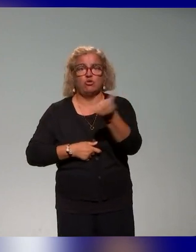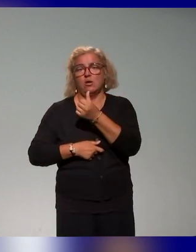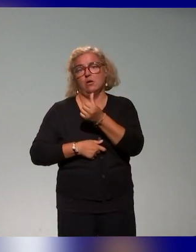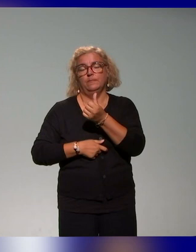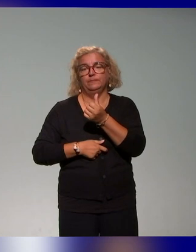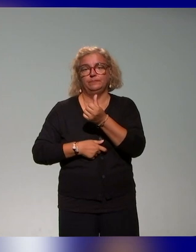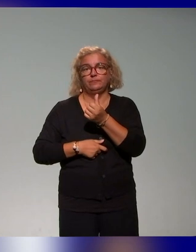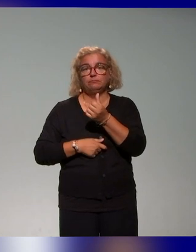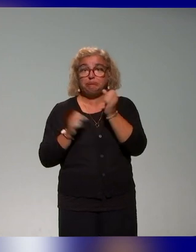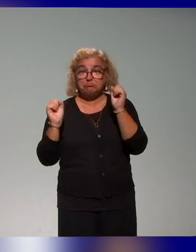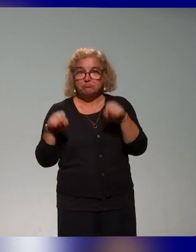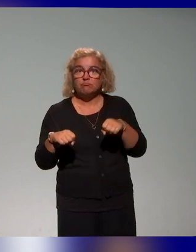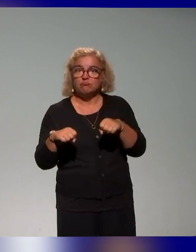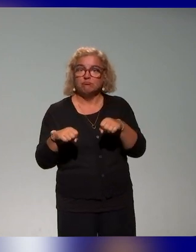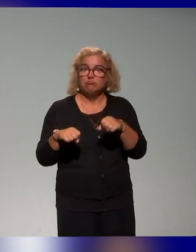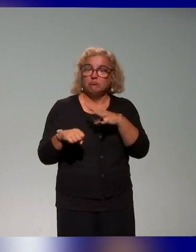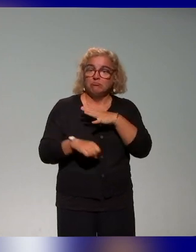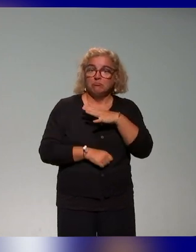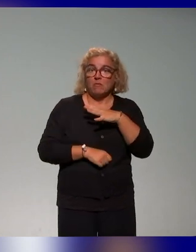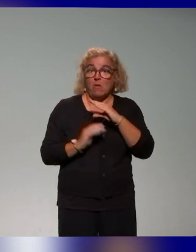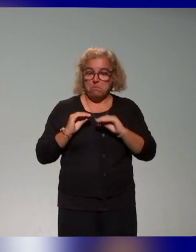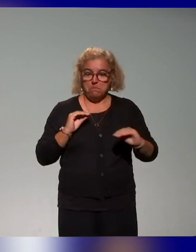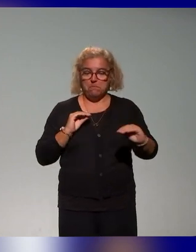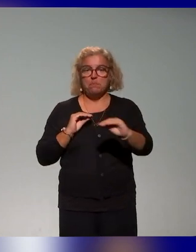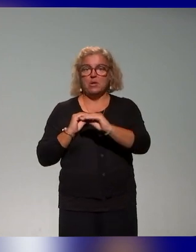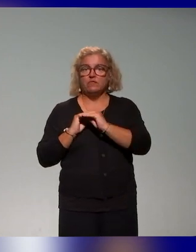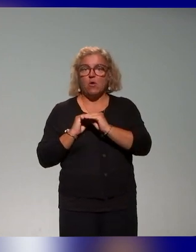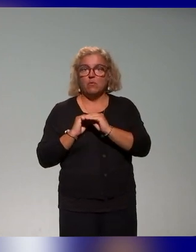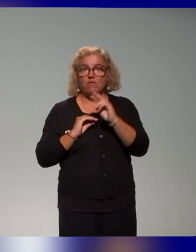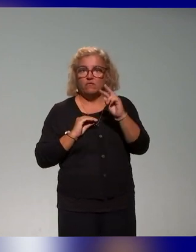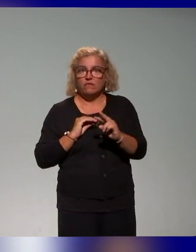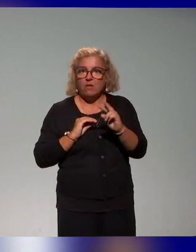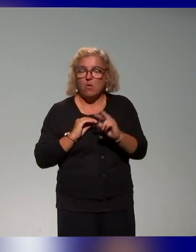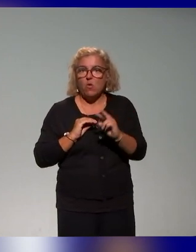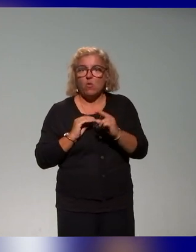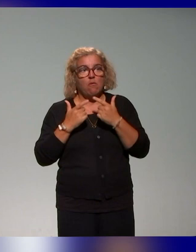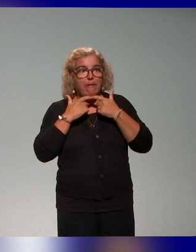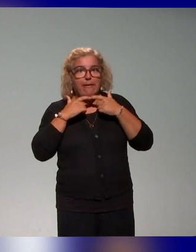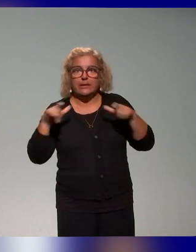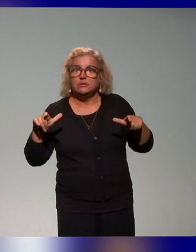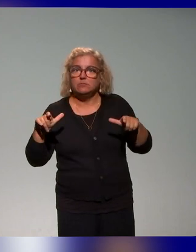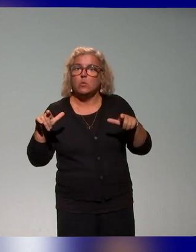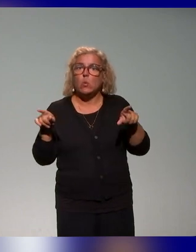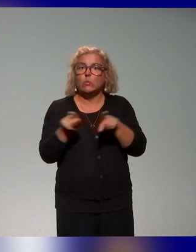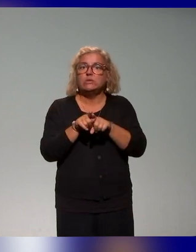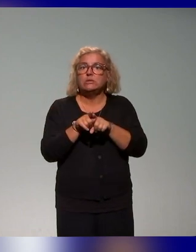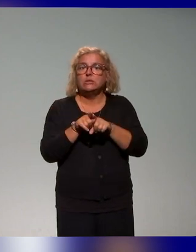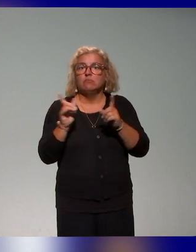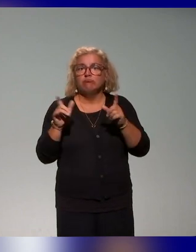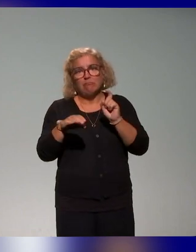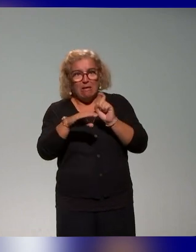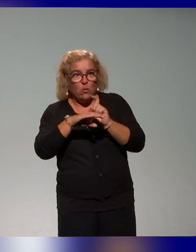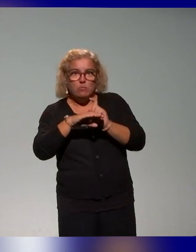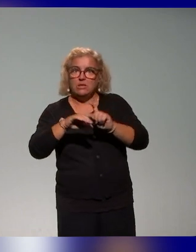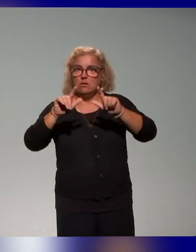développeurs. Eh bien, on peut avoir une plateforme qui est vraiment accessible et même au-delà